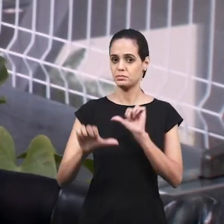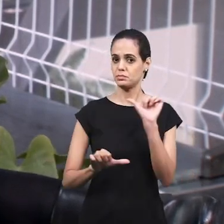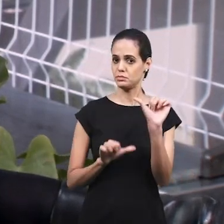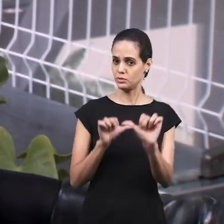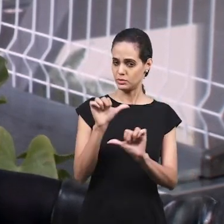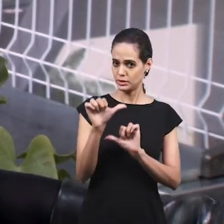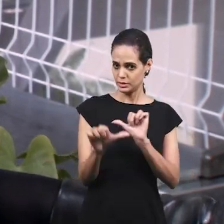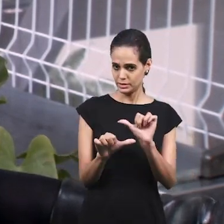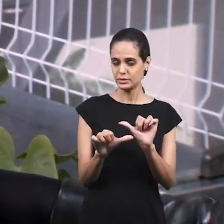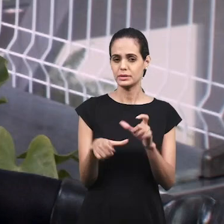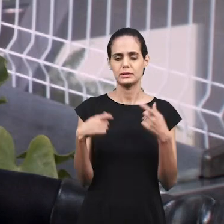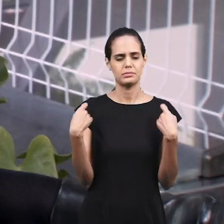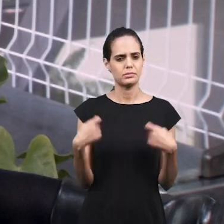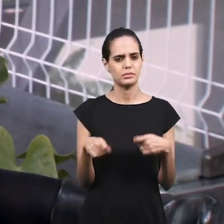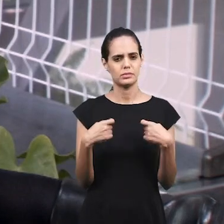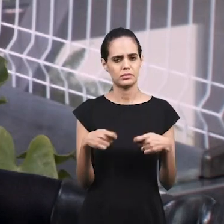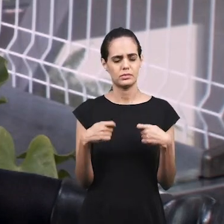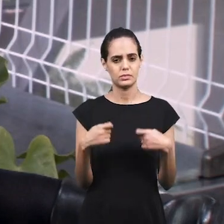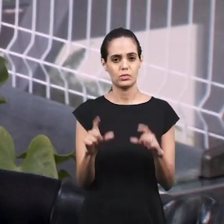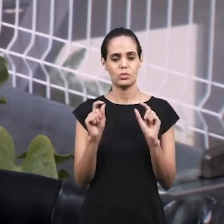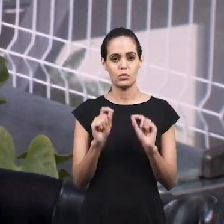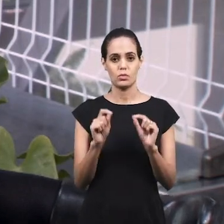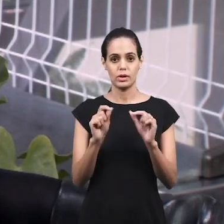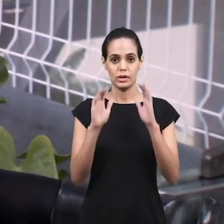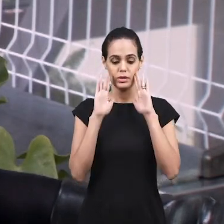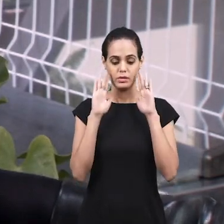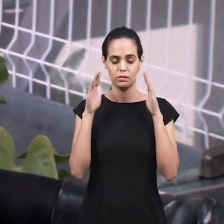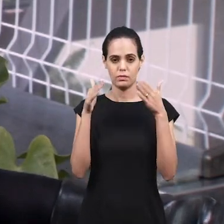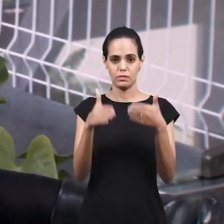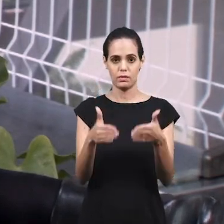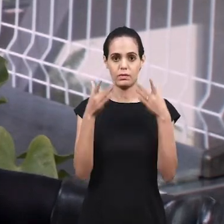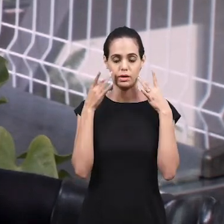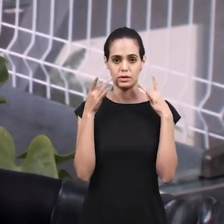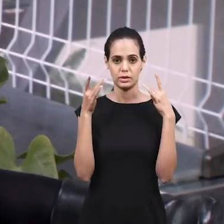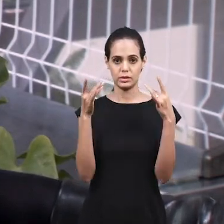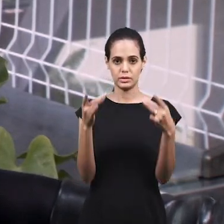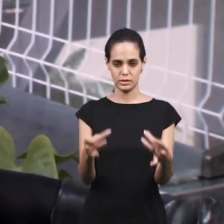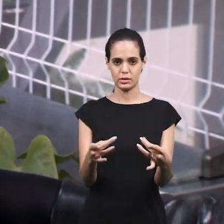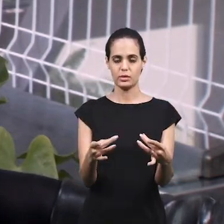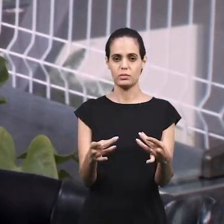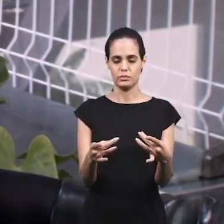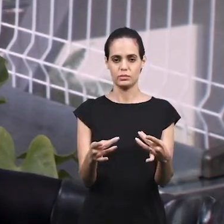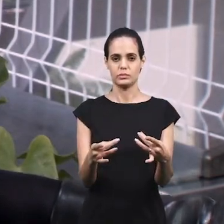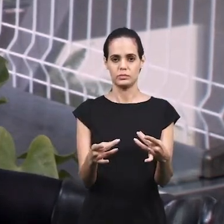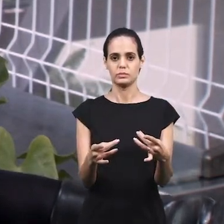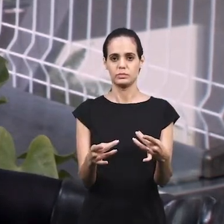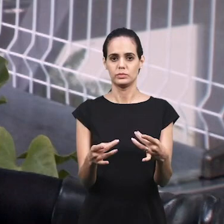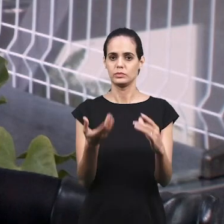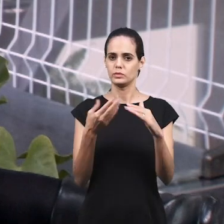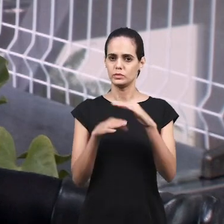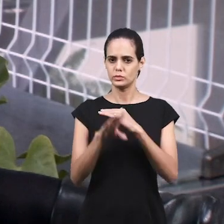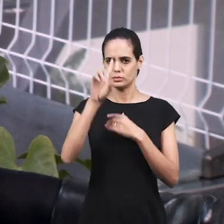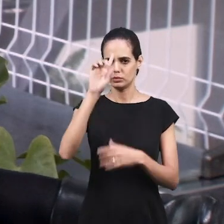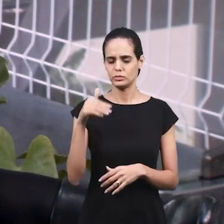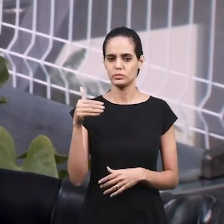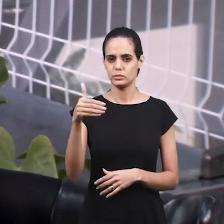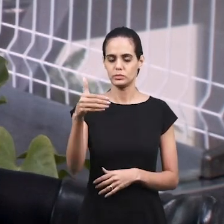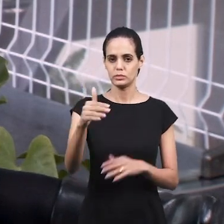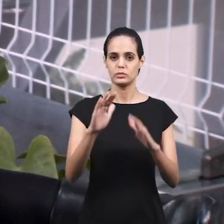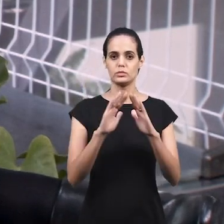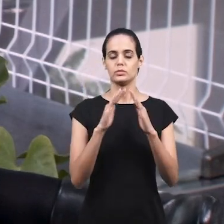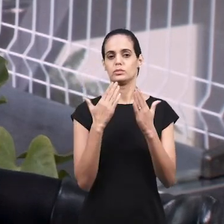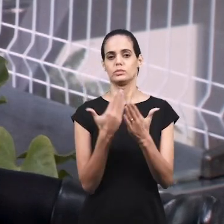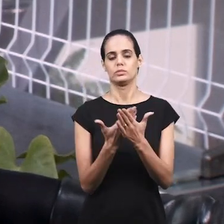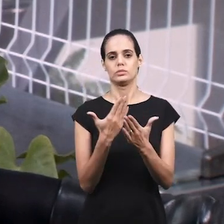il y a le besoin d'attention spéciale dans l'éducation de nos enfants. Dans le volet